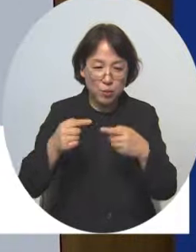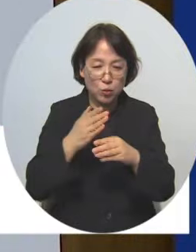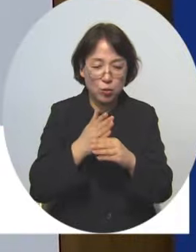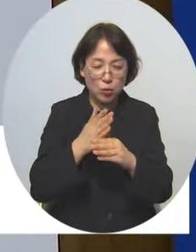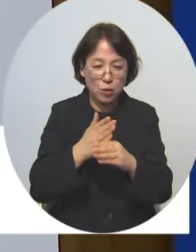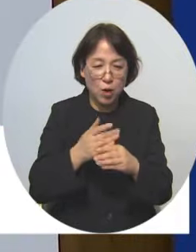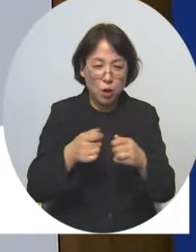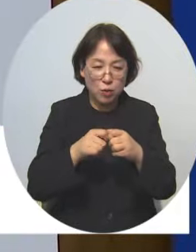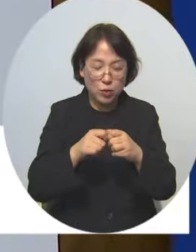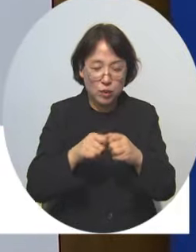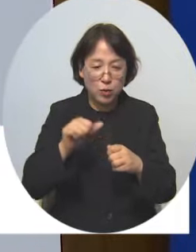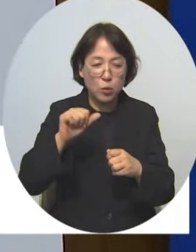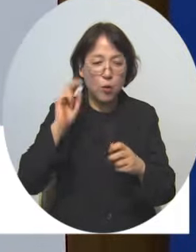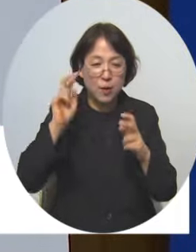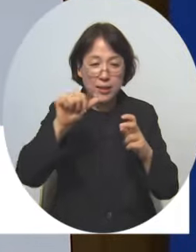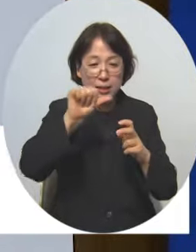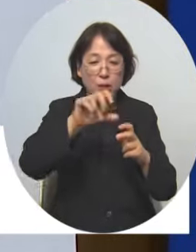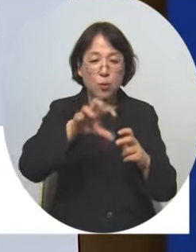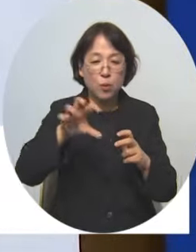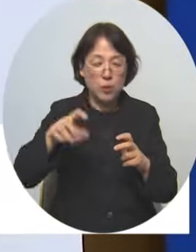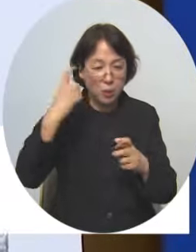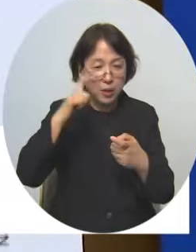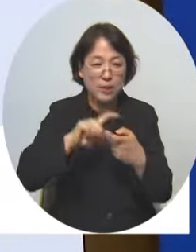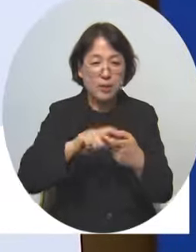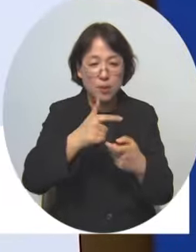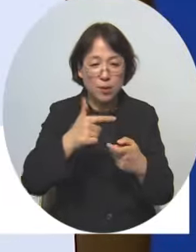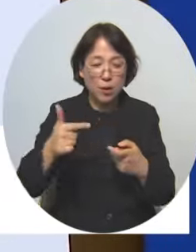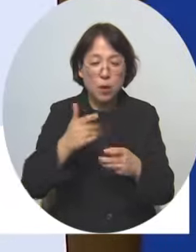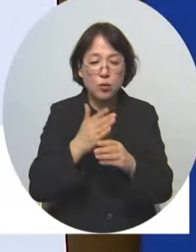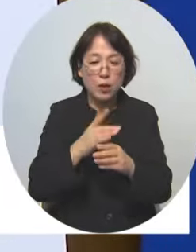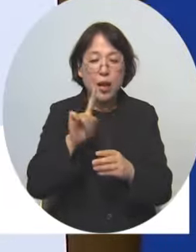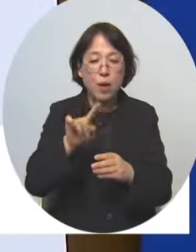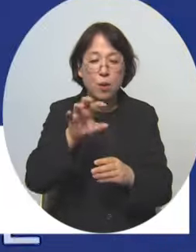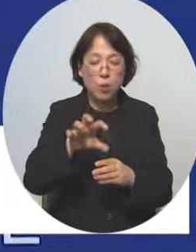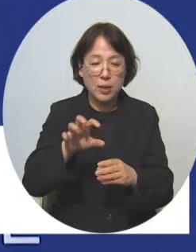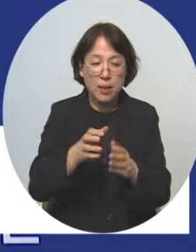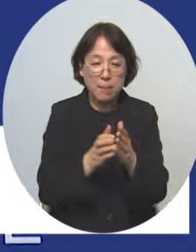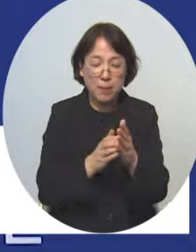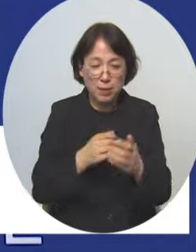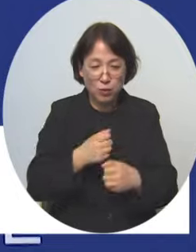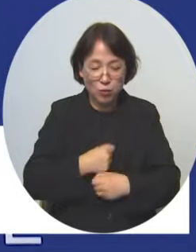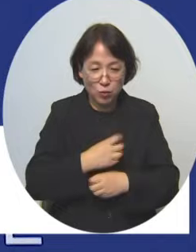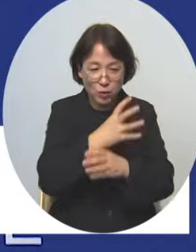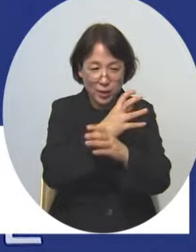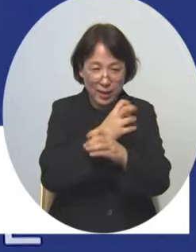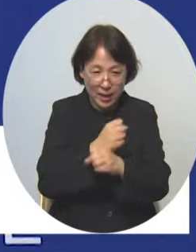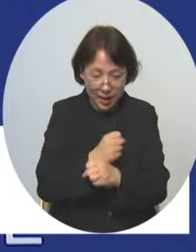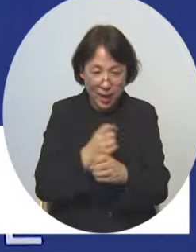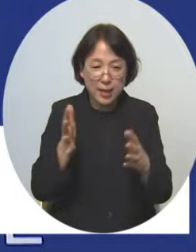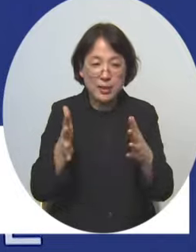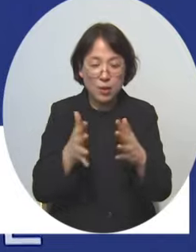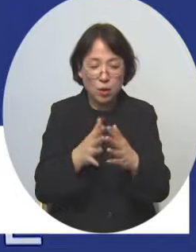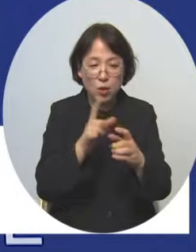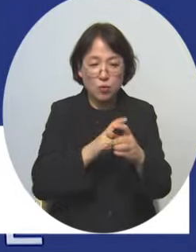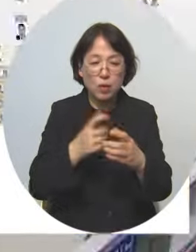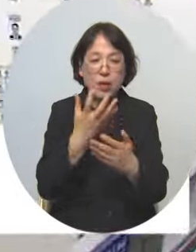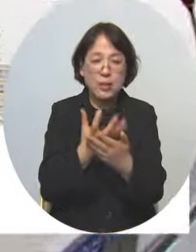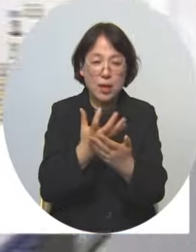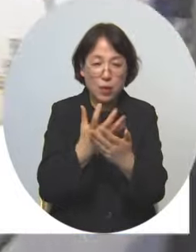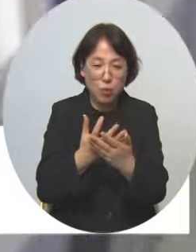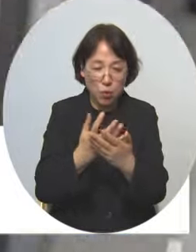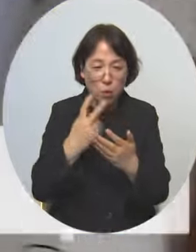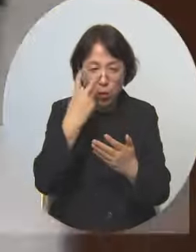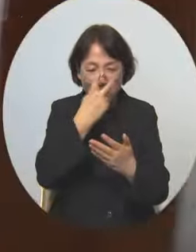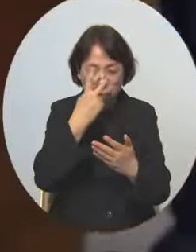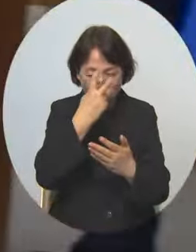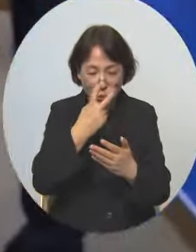현재까지 기업 5곳에서 관심을 보였고 이 가운데 한 곳에선 비밀 준수 계약을 체결하고 추가 자료까지 열람해